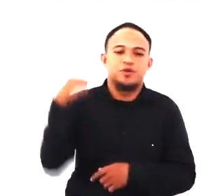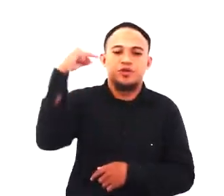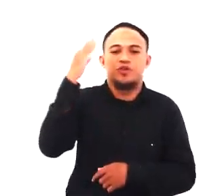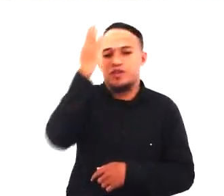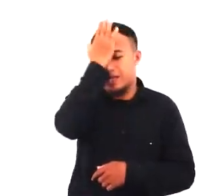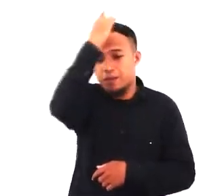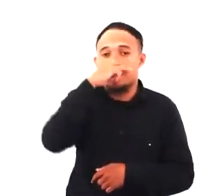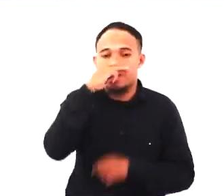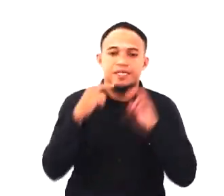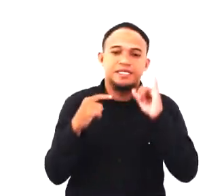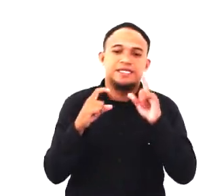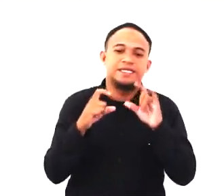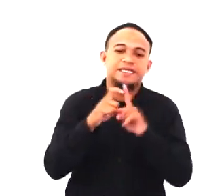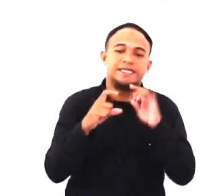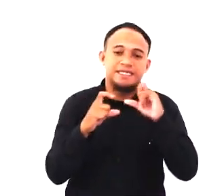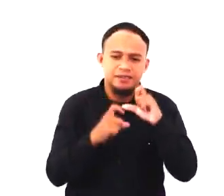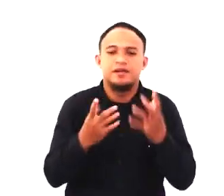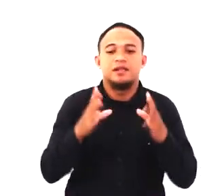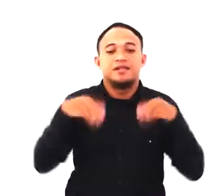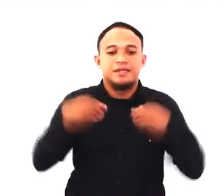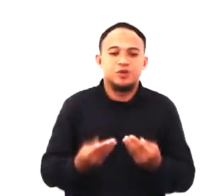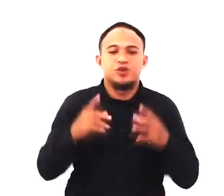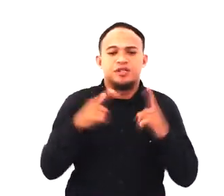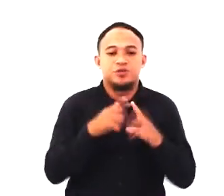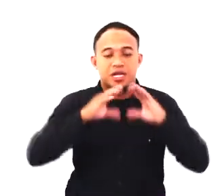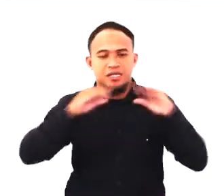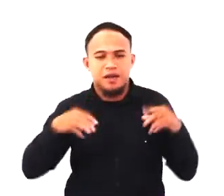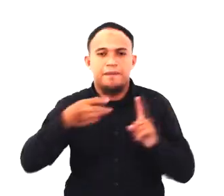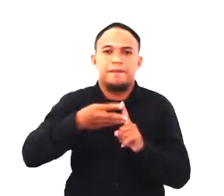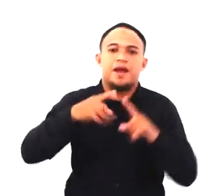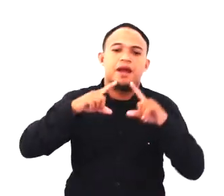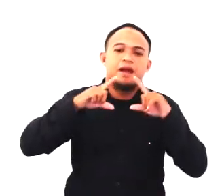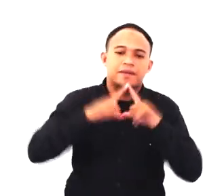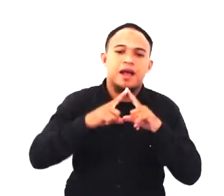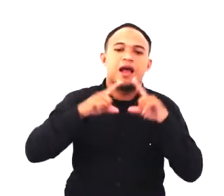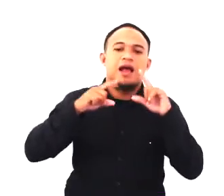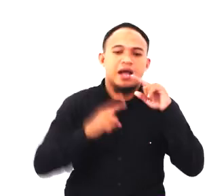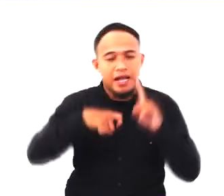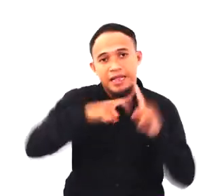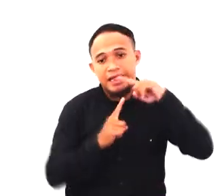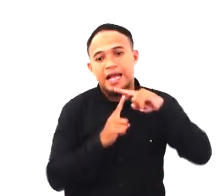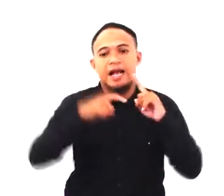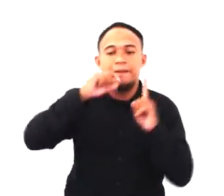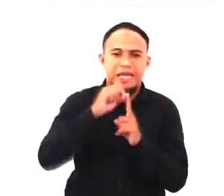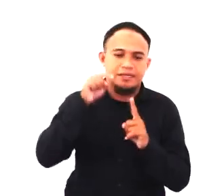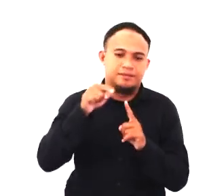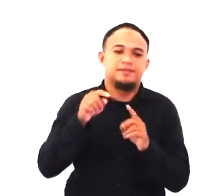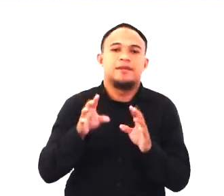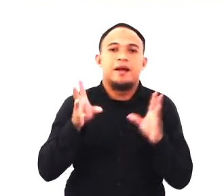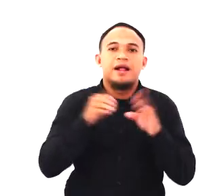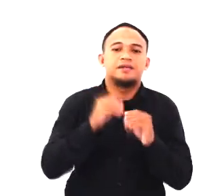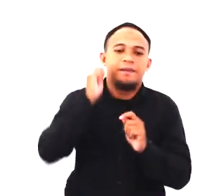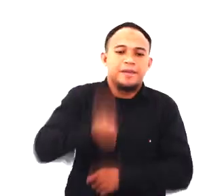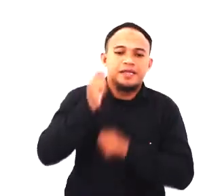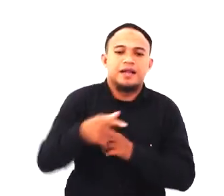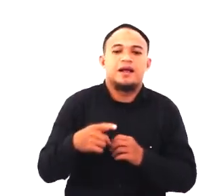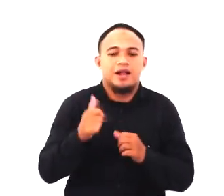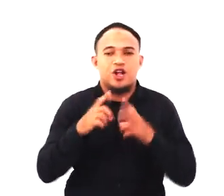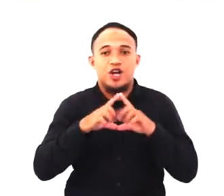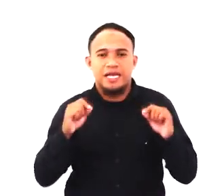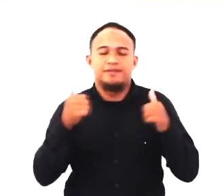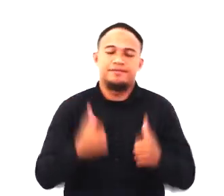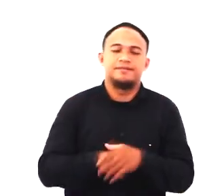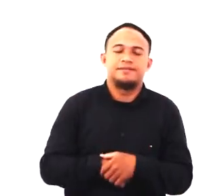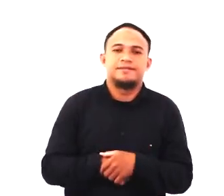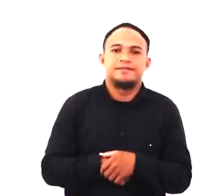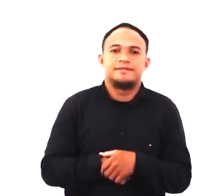Wakil Gubernur Gorontalo Haji Idris Rahim melakukan kunjungan kerja ke Balai Pengkajian Teknologi Pertanian